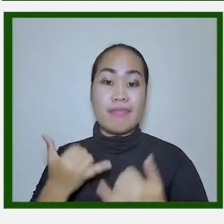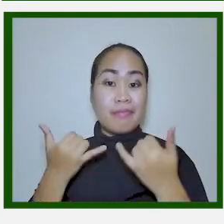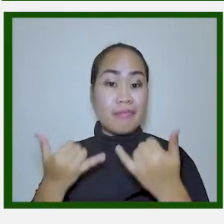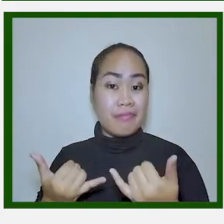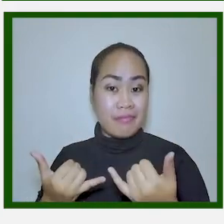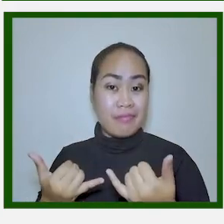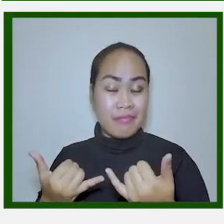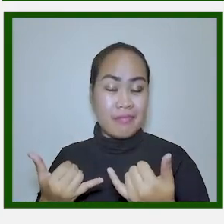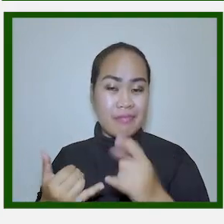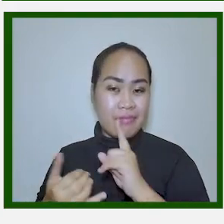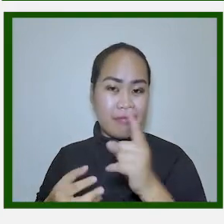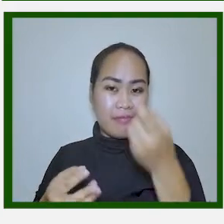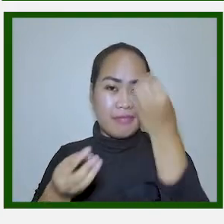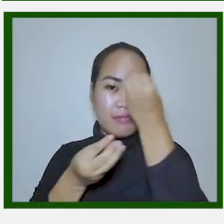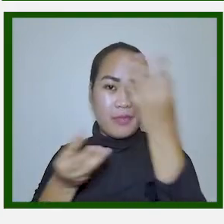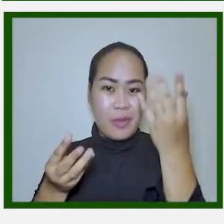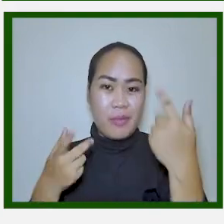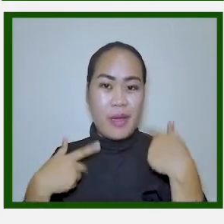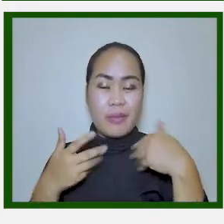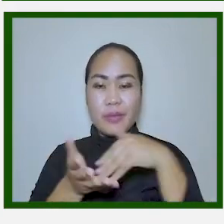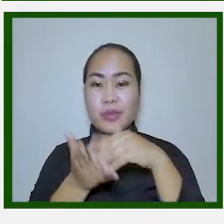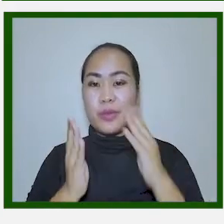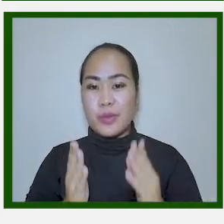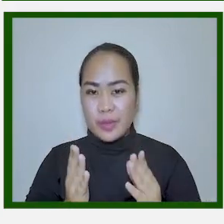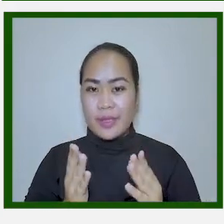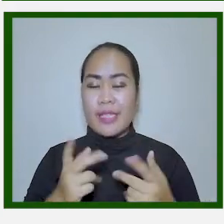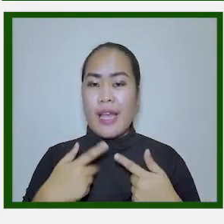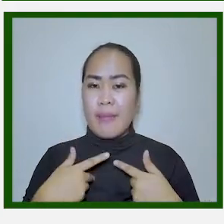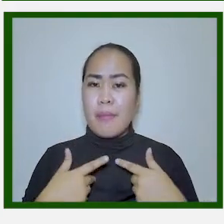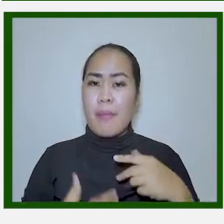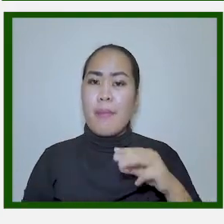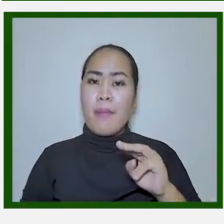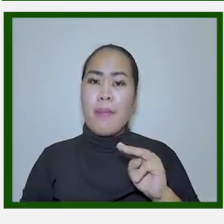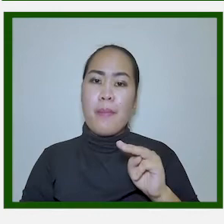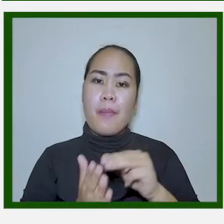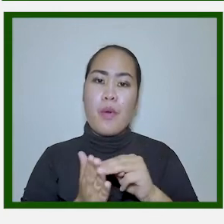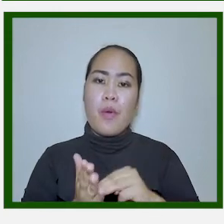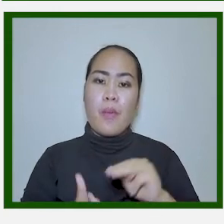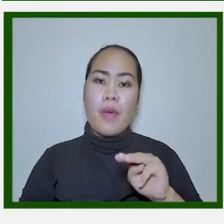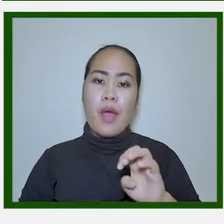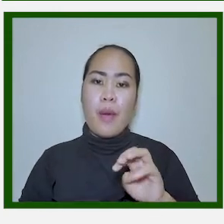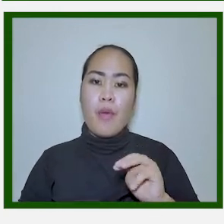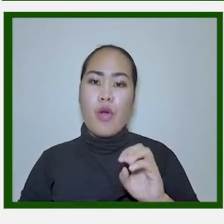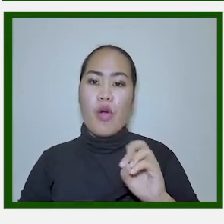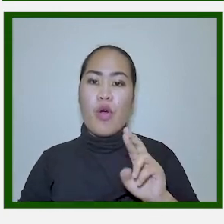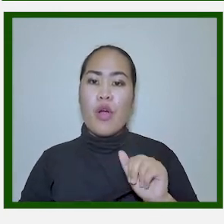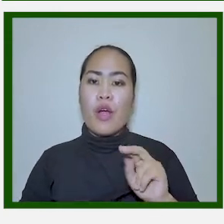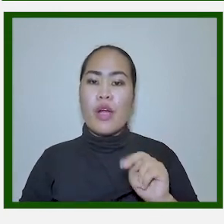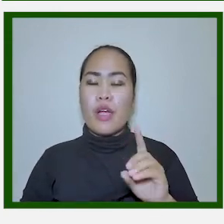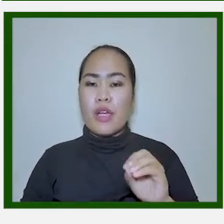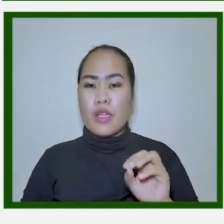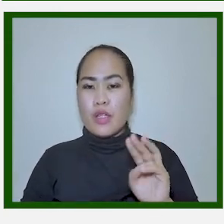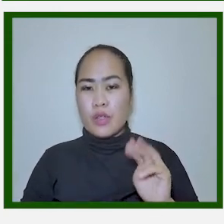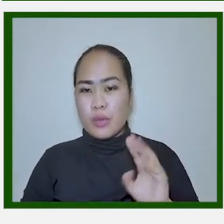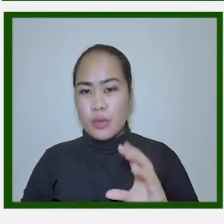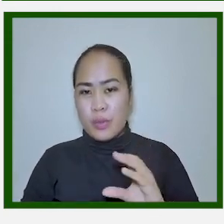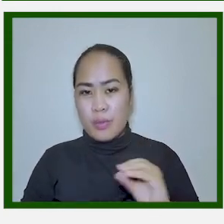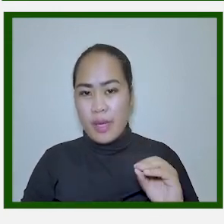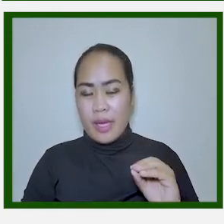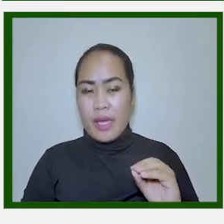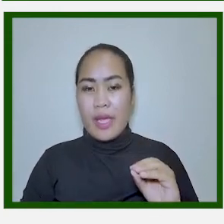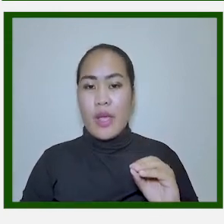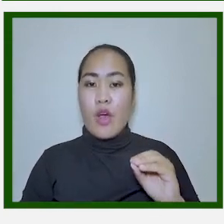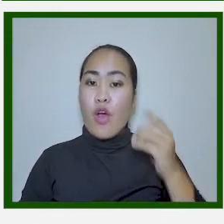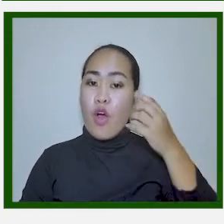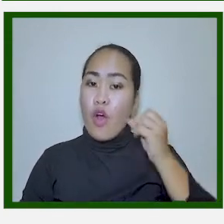mag-aaral. No? So, kamakailan, mayroon din po tayong naging Memorandum of Understanding with UANP Bigkas, no? Na kung